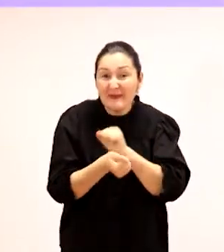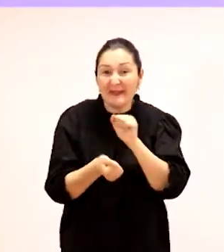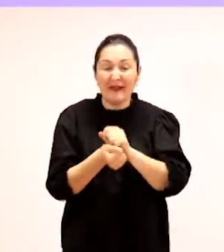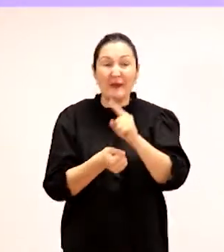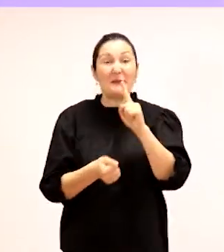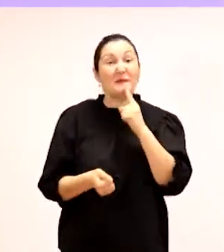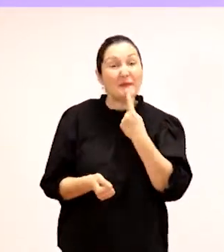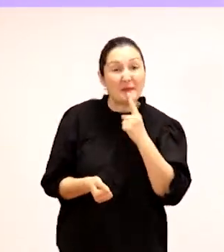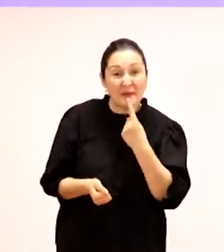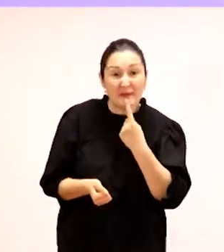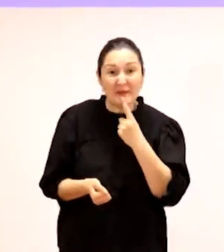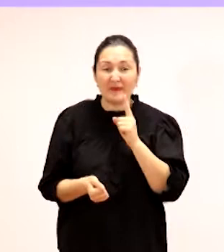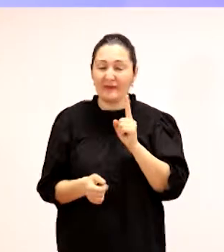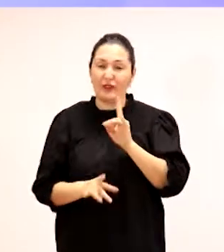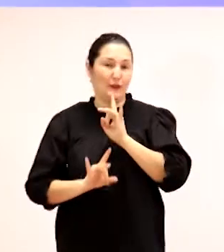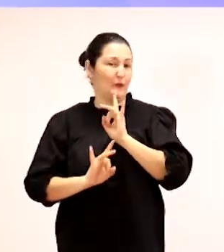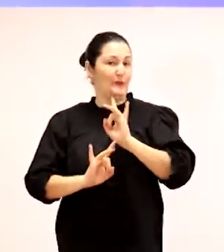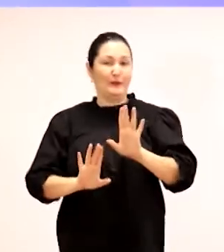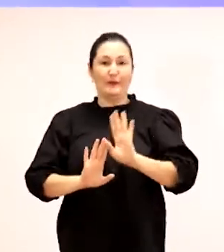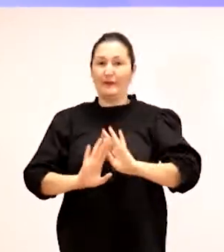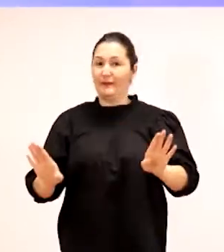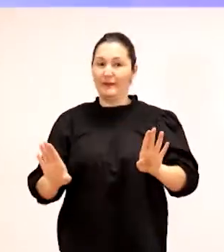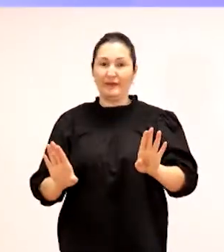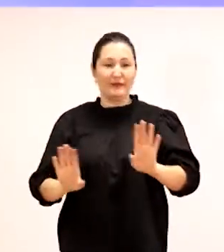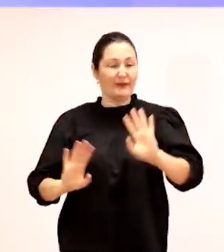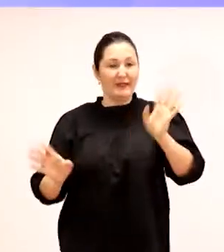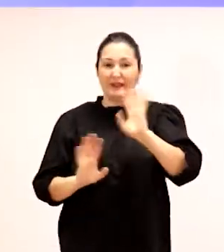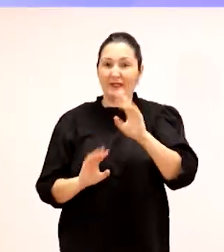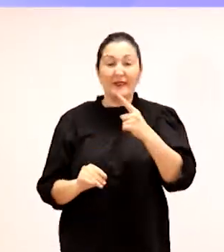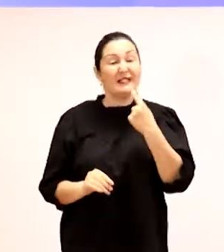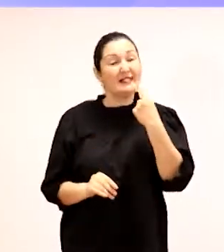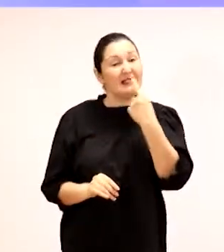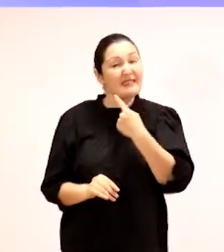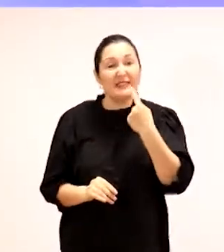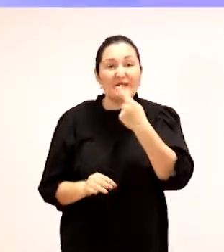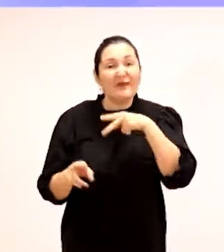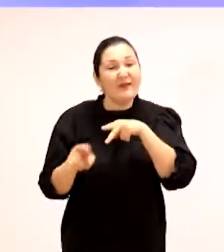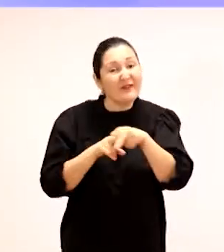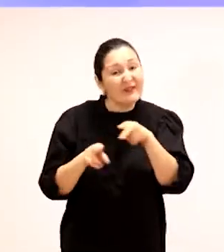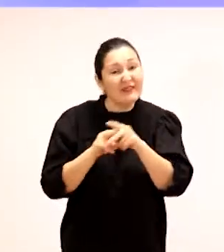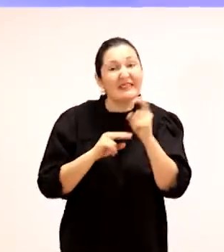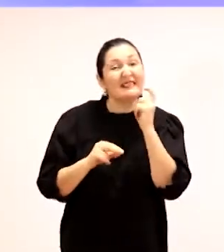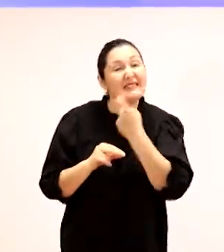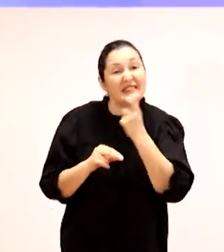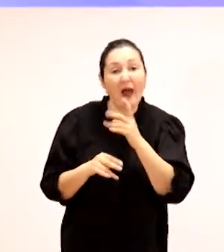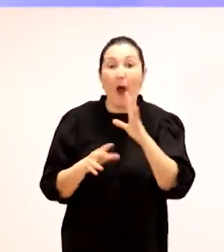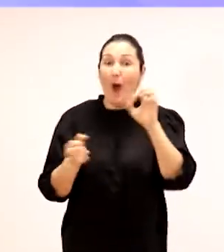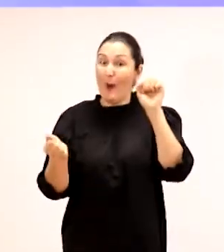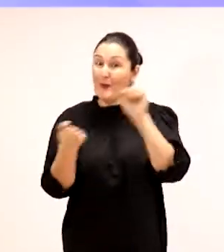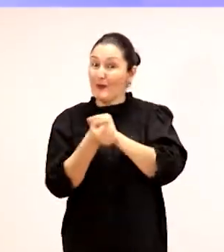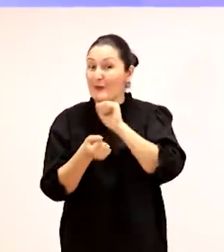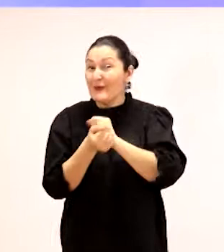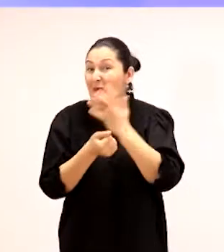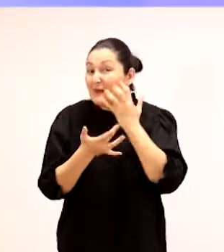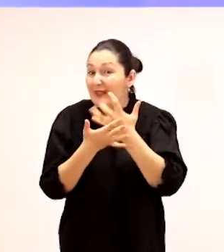конфеты? Нет, не буду. Конфеты вредны для зубов. А вот сухофрукты,